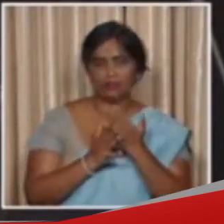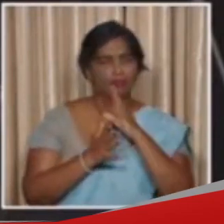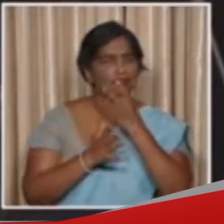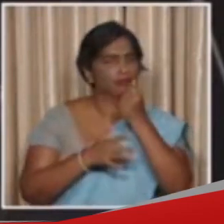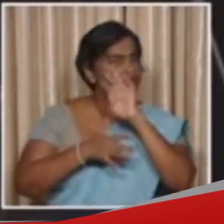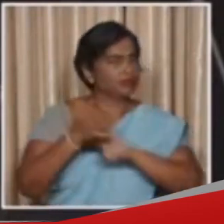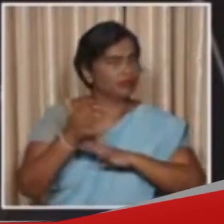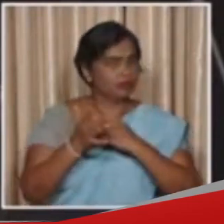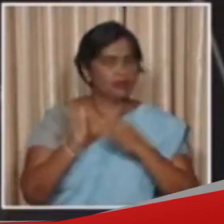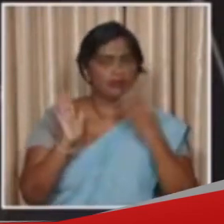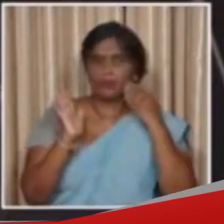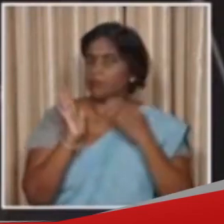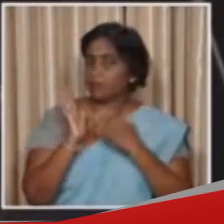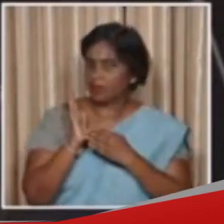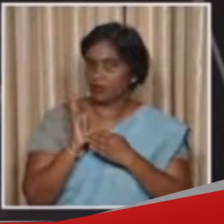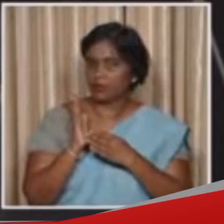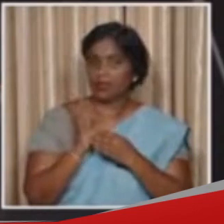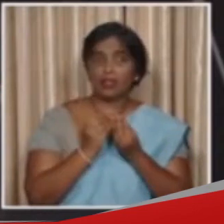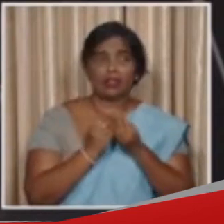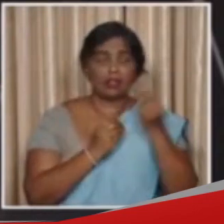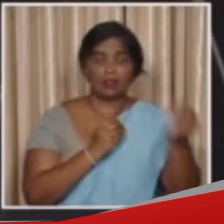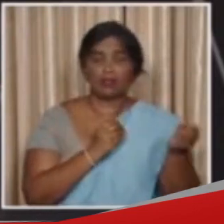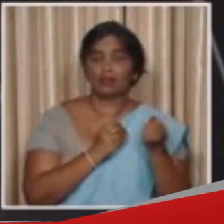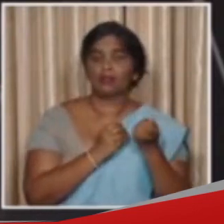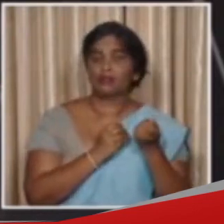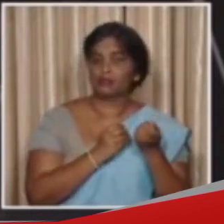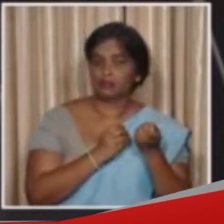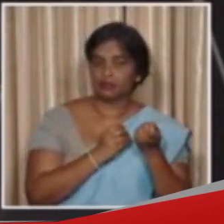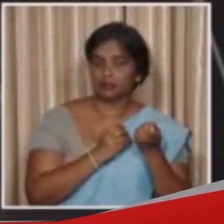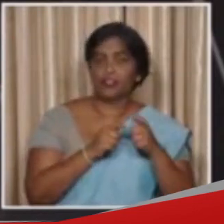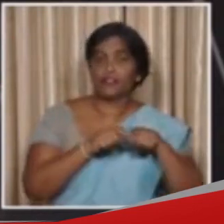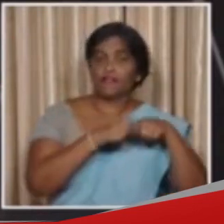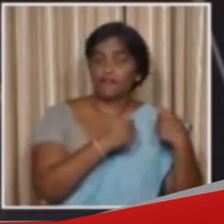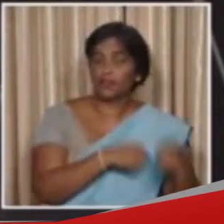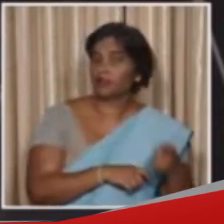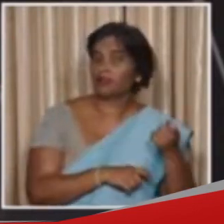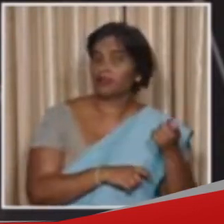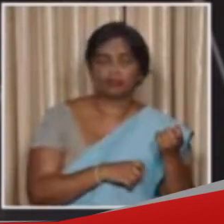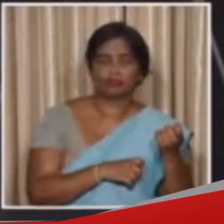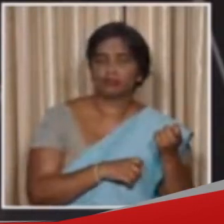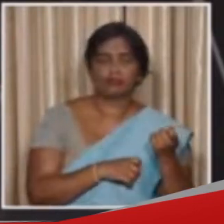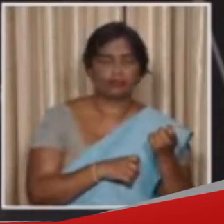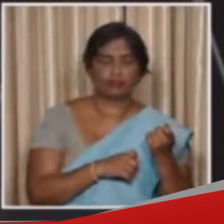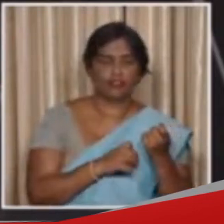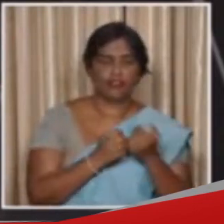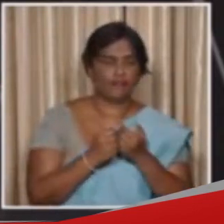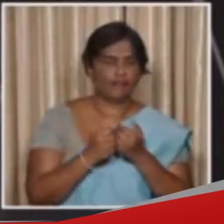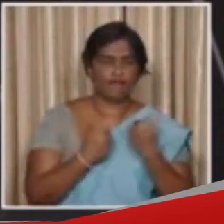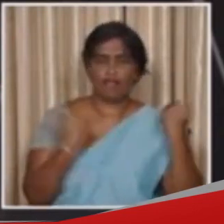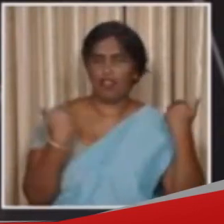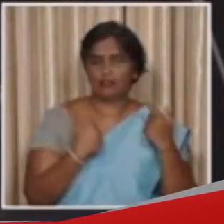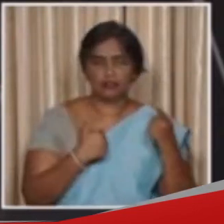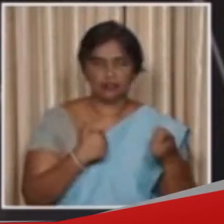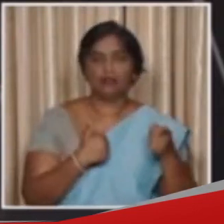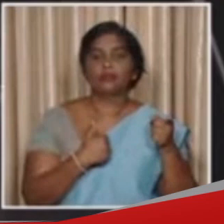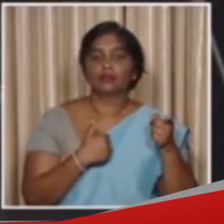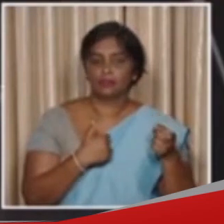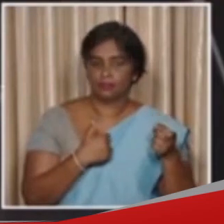තියෙන amount එකයි නිකුත් වෙලා තියෙන amount එකයි වියදම් කරලා තියෙන amount එකයි අතර